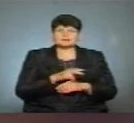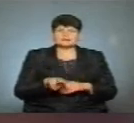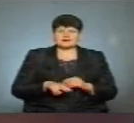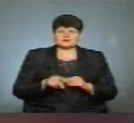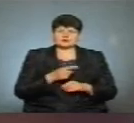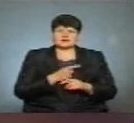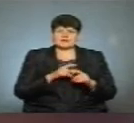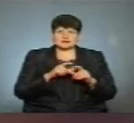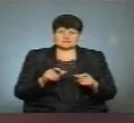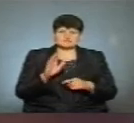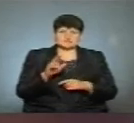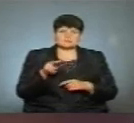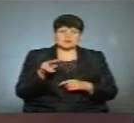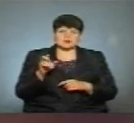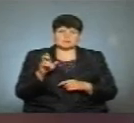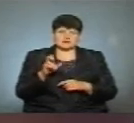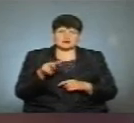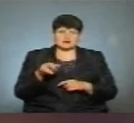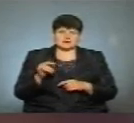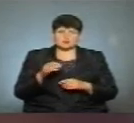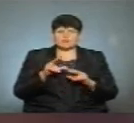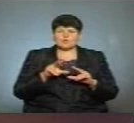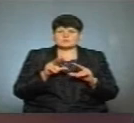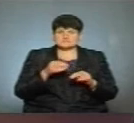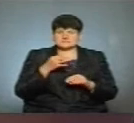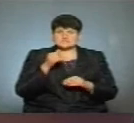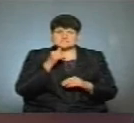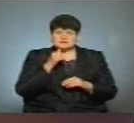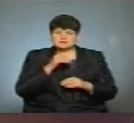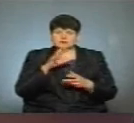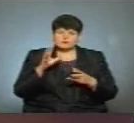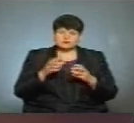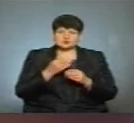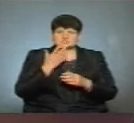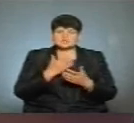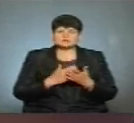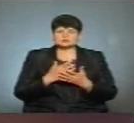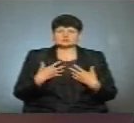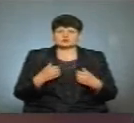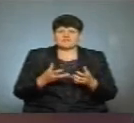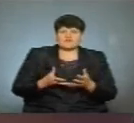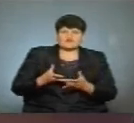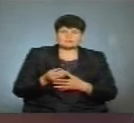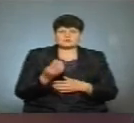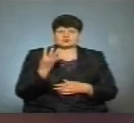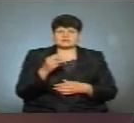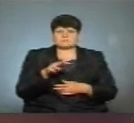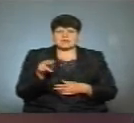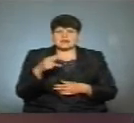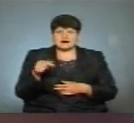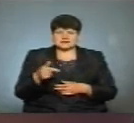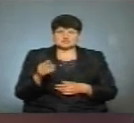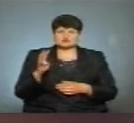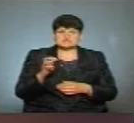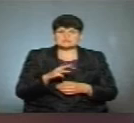лікарні Василь Бліхар пообіцяв прокоментувати завтра. Всього Національна служба здоров'я України виплатила понад 4 мільярди